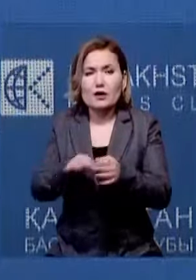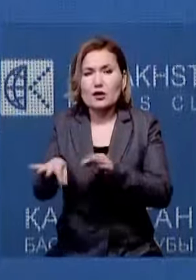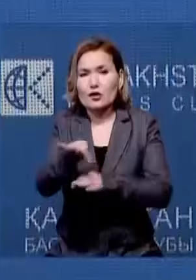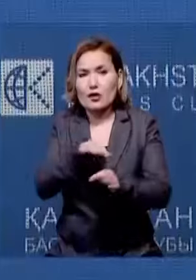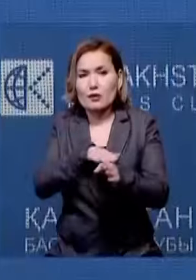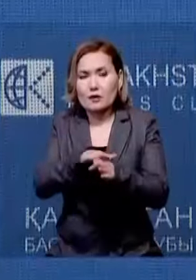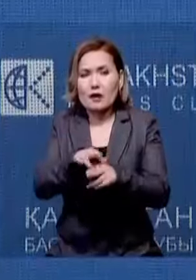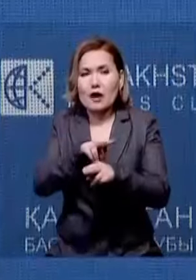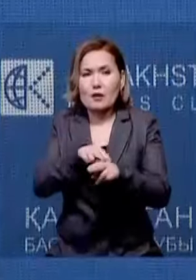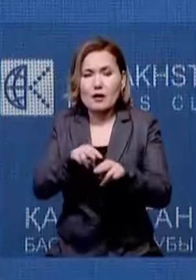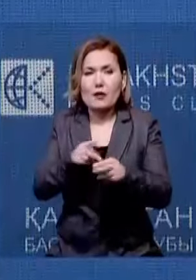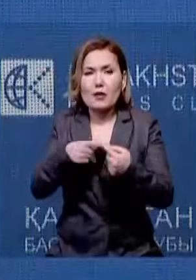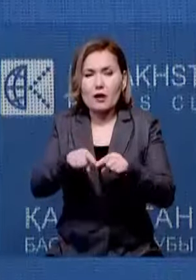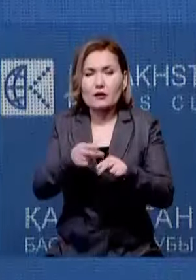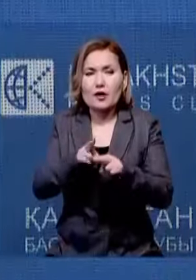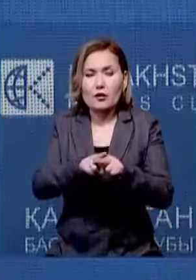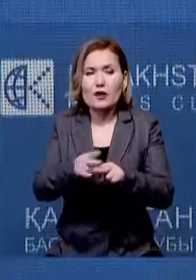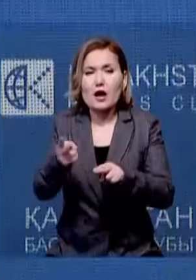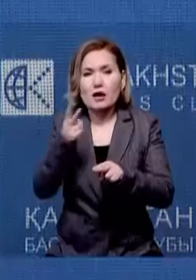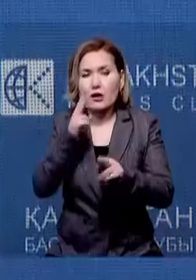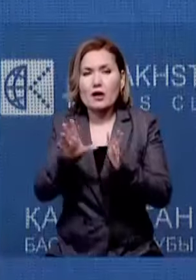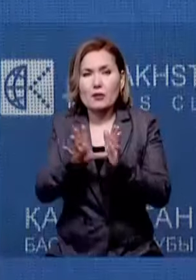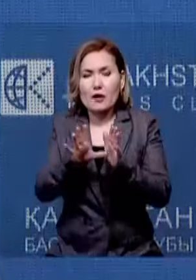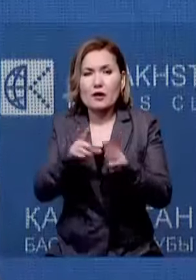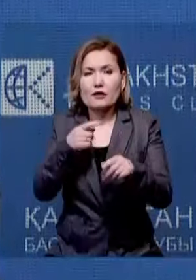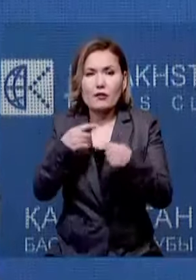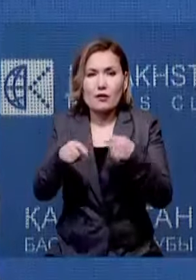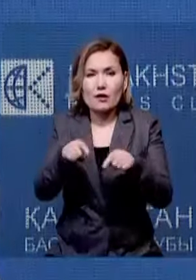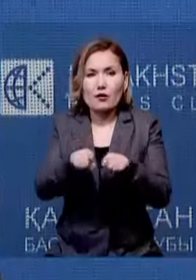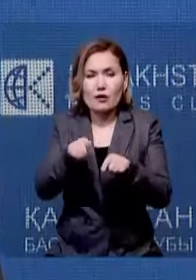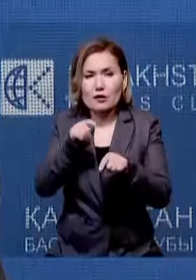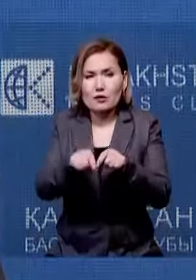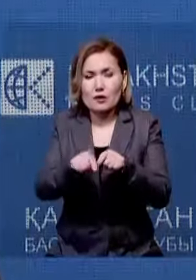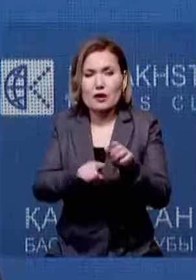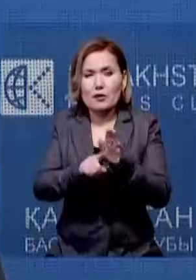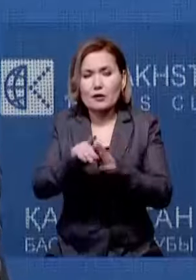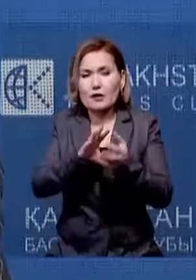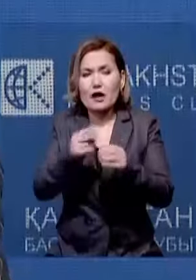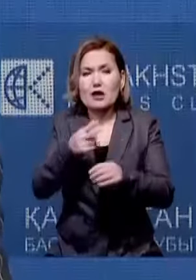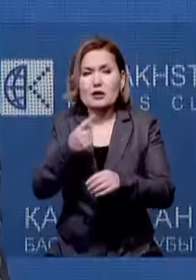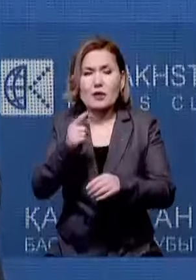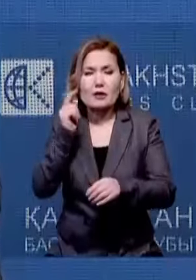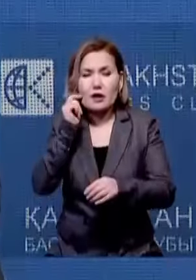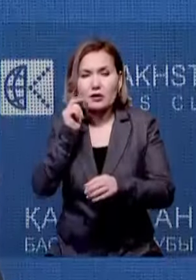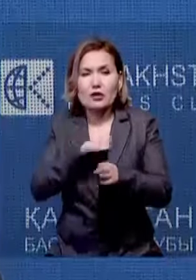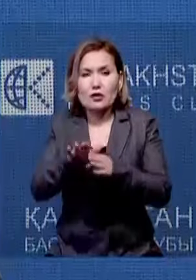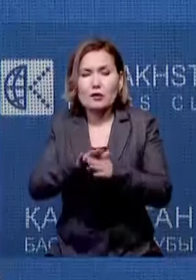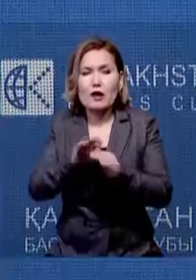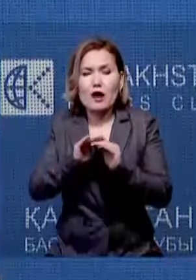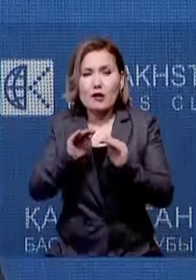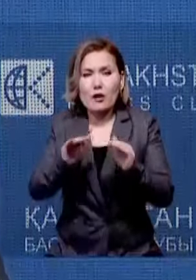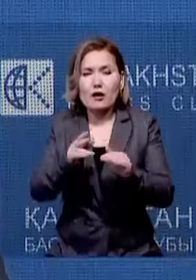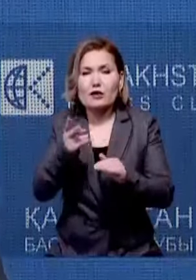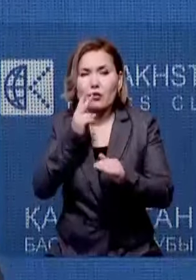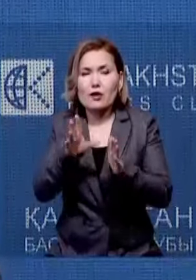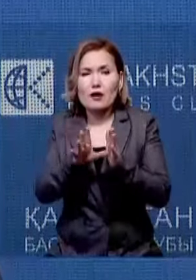аясында ішкі істер органдары мен вейп-шоптар бойынша 40-қа жуық бірлескен рейд жүргізілді. 21 жасқа толмағандарға вейп сату туралы